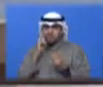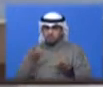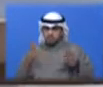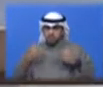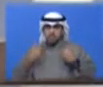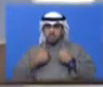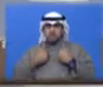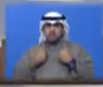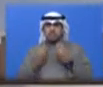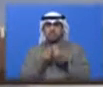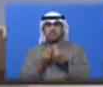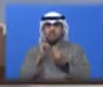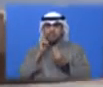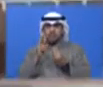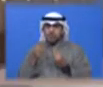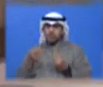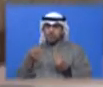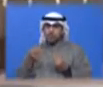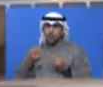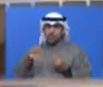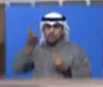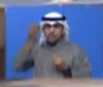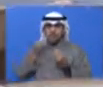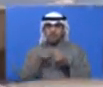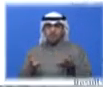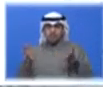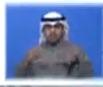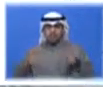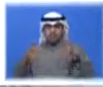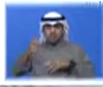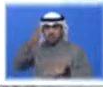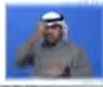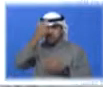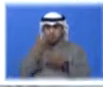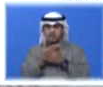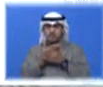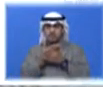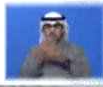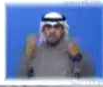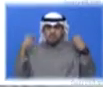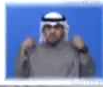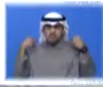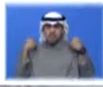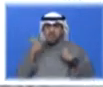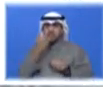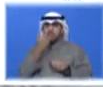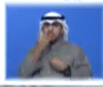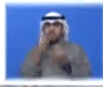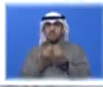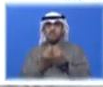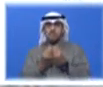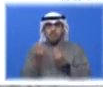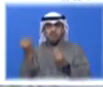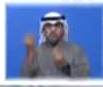27% من حالات السكري، معدلات ونسب تشير إلى مدى انتشار الأمراض المزمنة غير